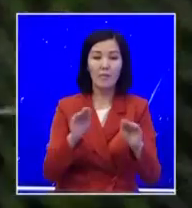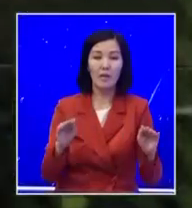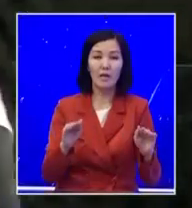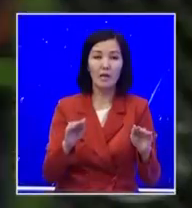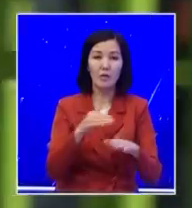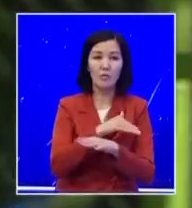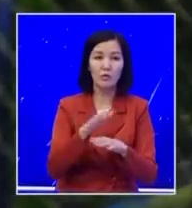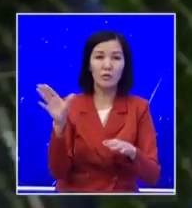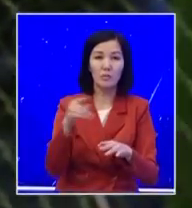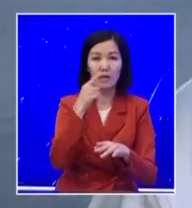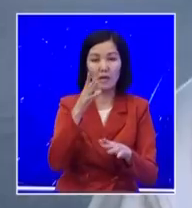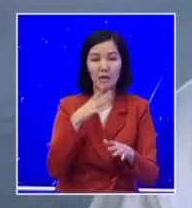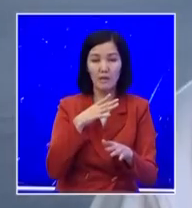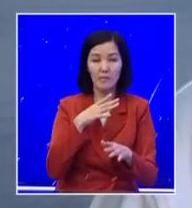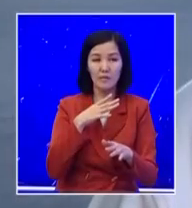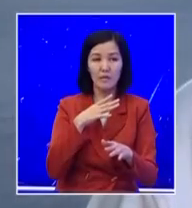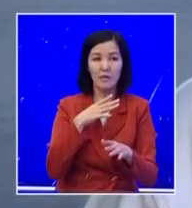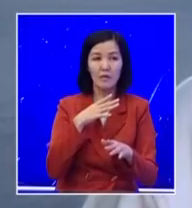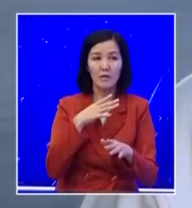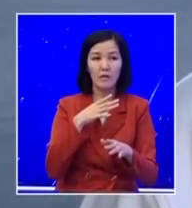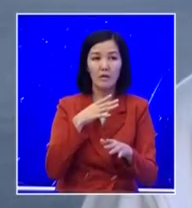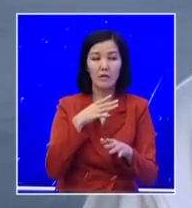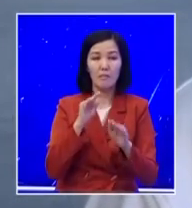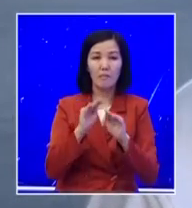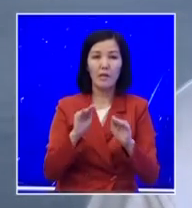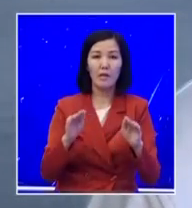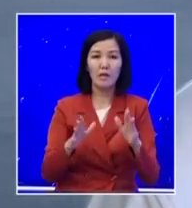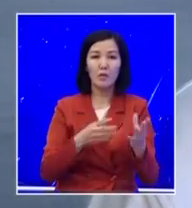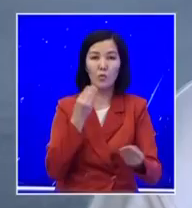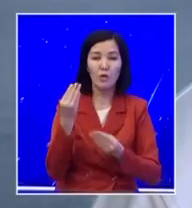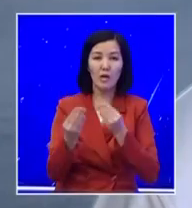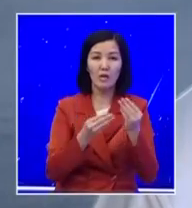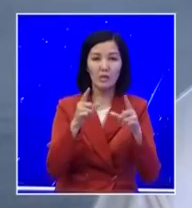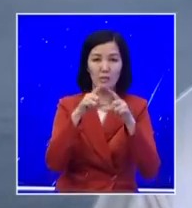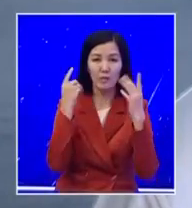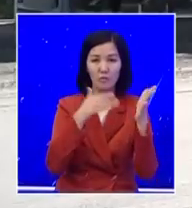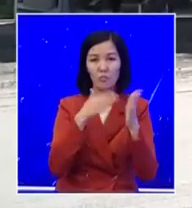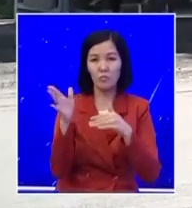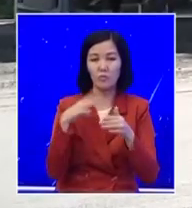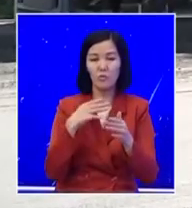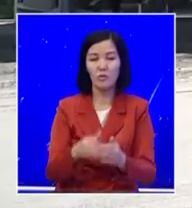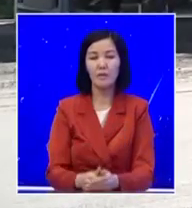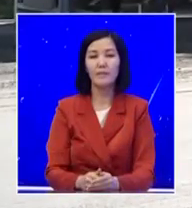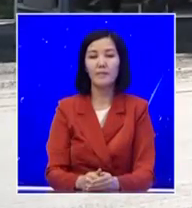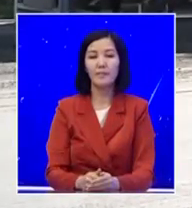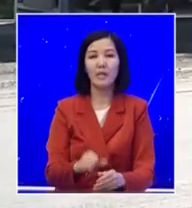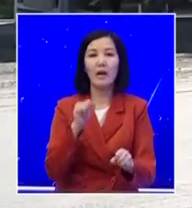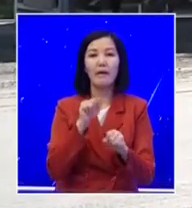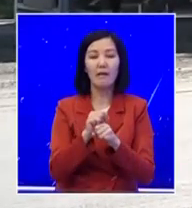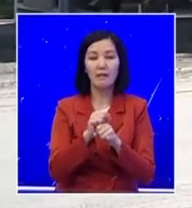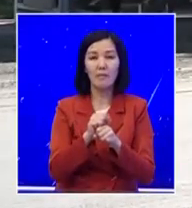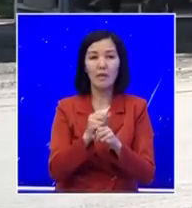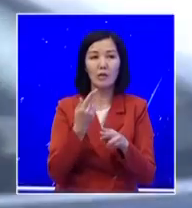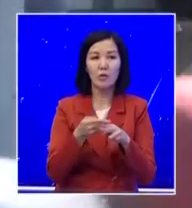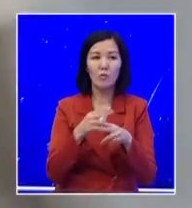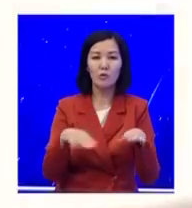көшедегі жүрген бәрін айтамыз. Балалар оған жүрген кезде ол маскасын бәрін алып тастайды. Аялдамаларда осы